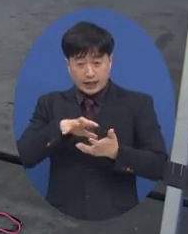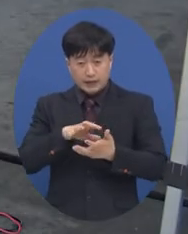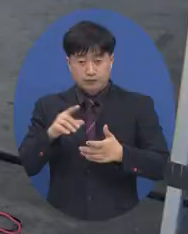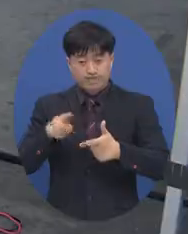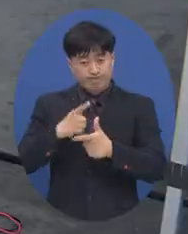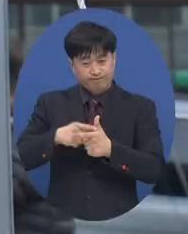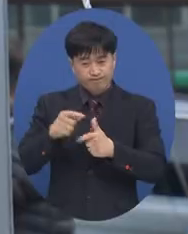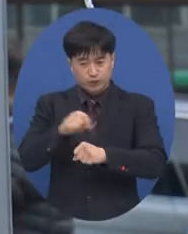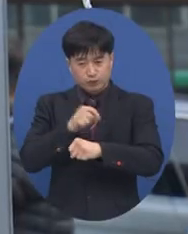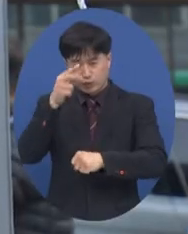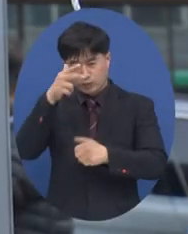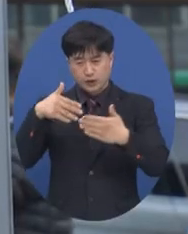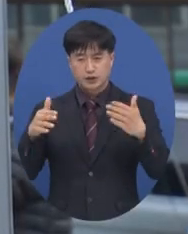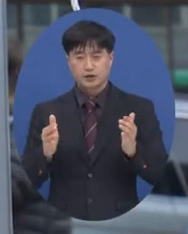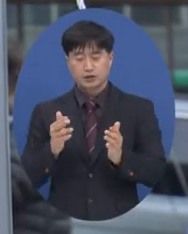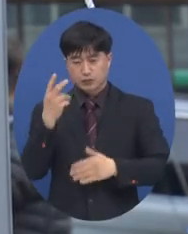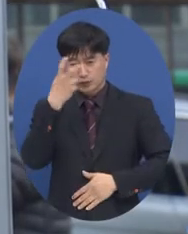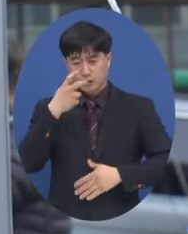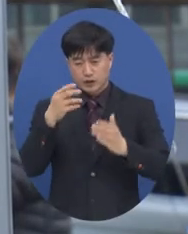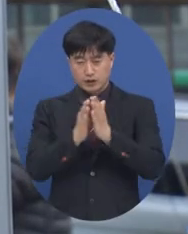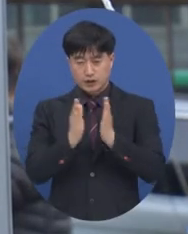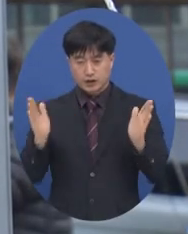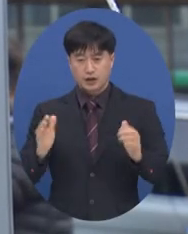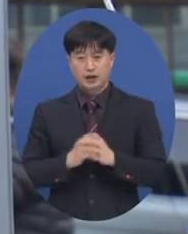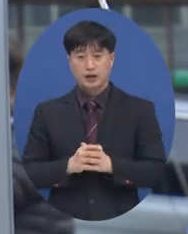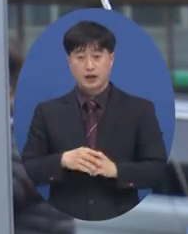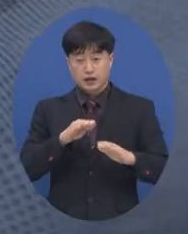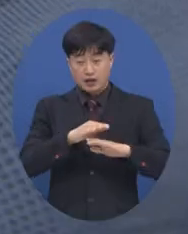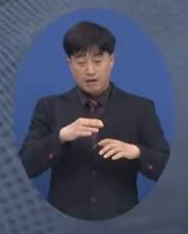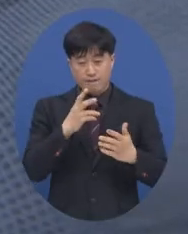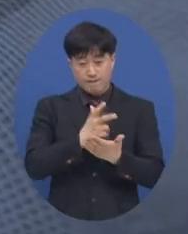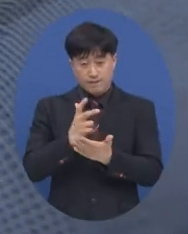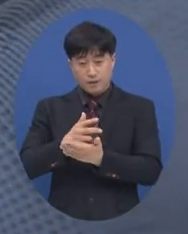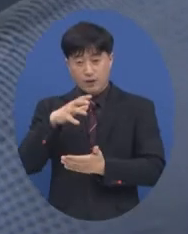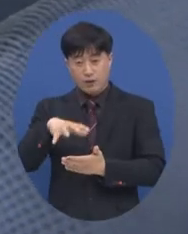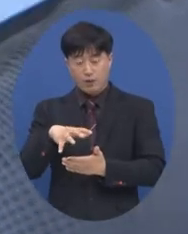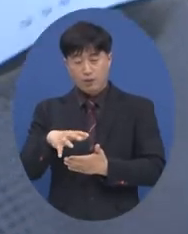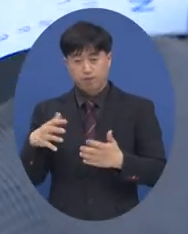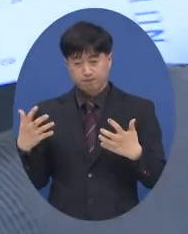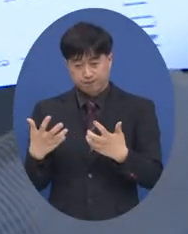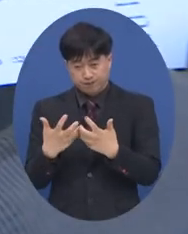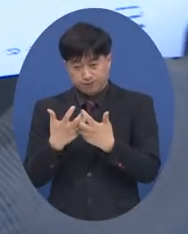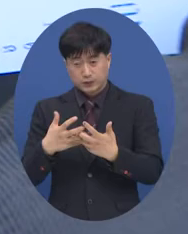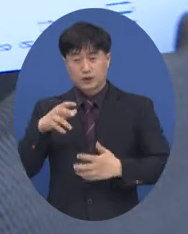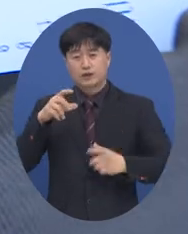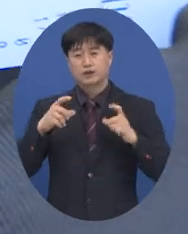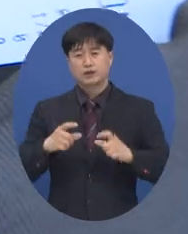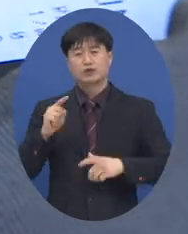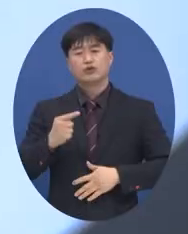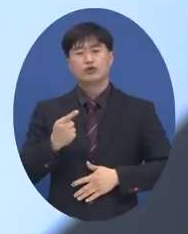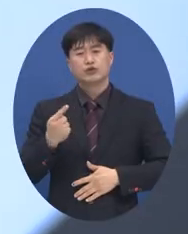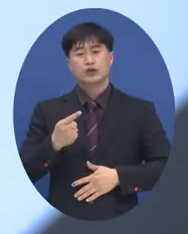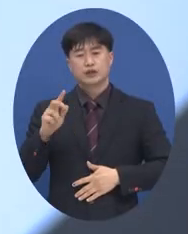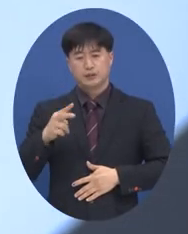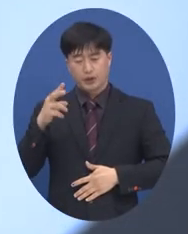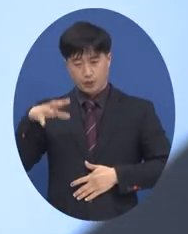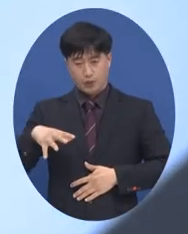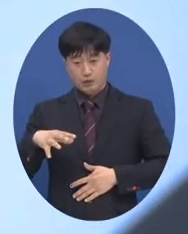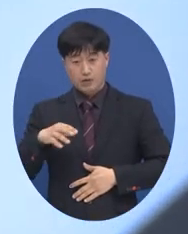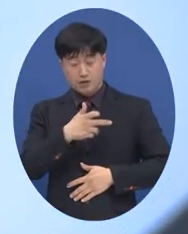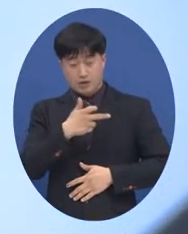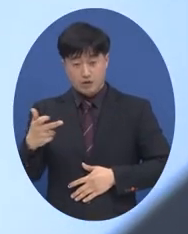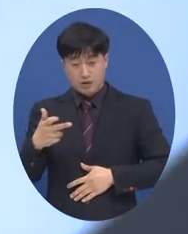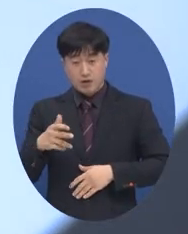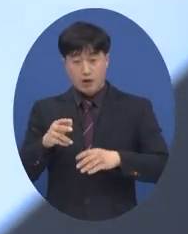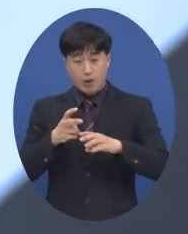나섭니다. 차고지와 물류센터 등 차량 밀집 지역 1,200여 곳과 대형 화물차와 버스 등이